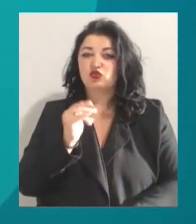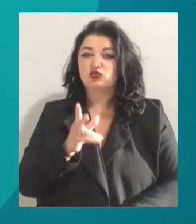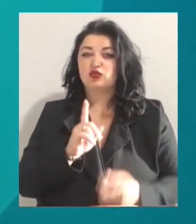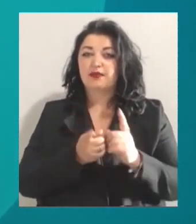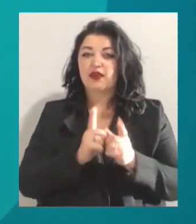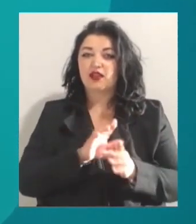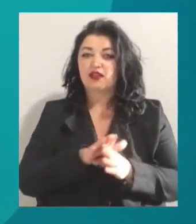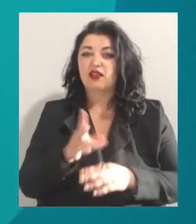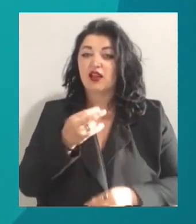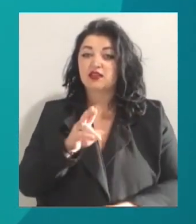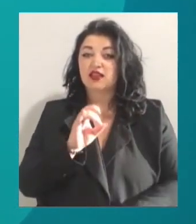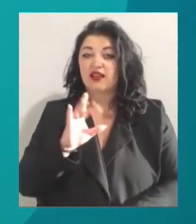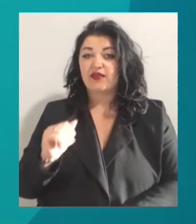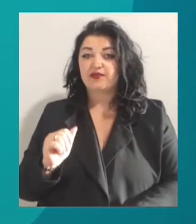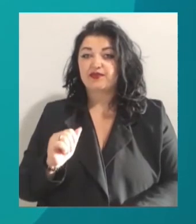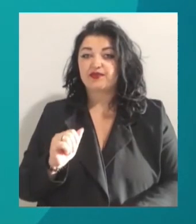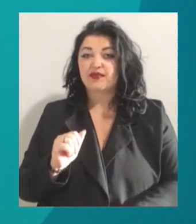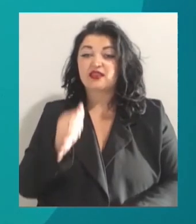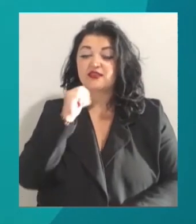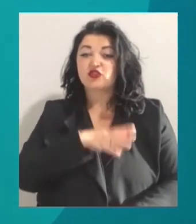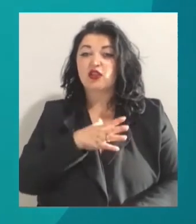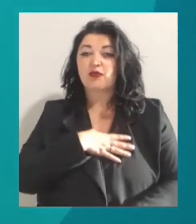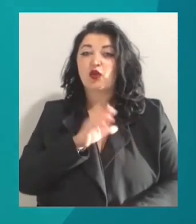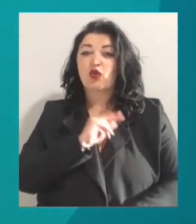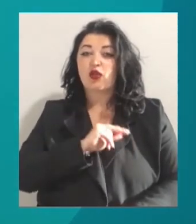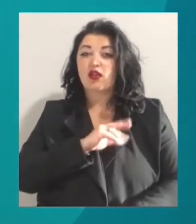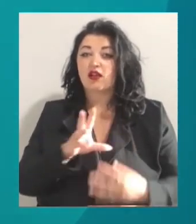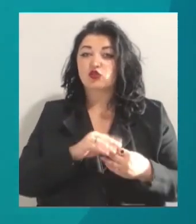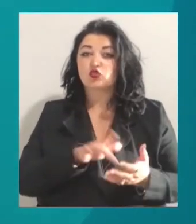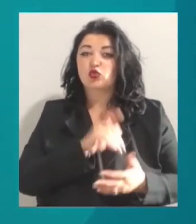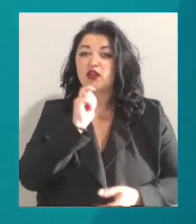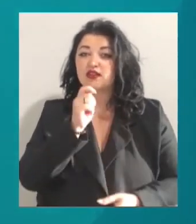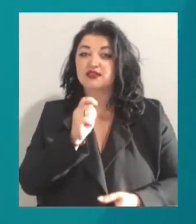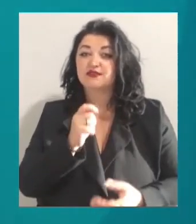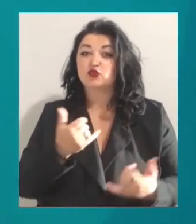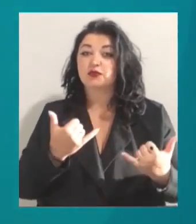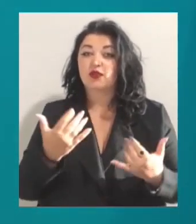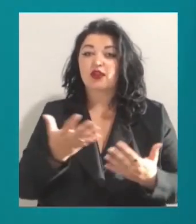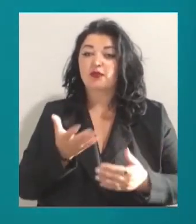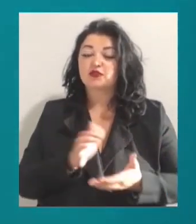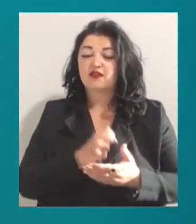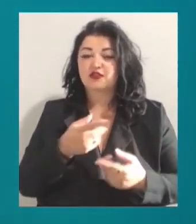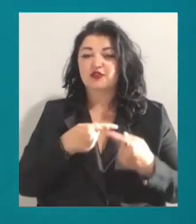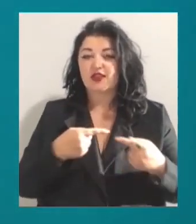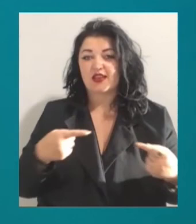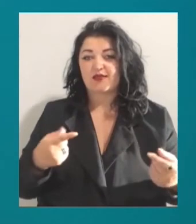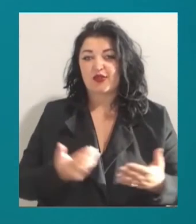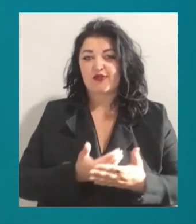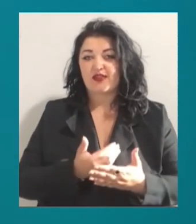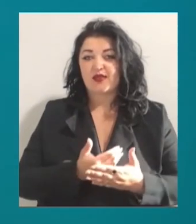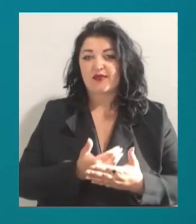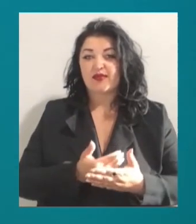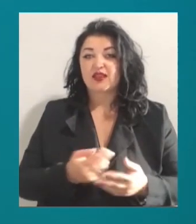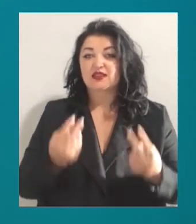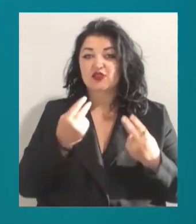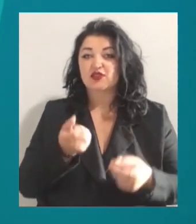сурдопереклад Наталя Сергєєва. Завтра чекайте на моїх колег, журналістів Суспільного, які познайомлять вас із останніми новинами. Стежте